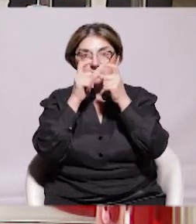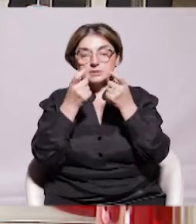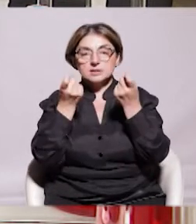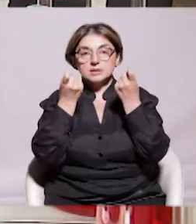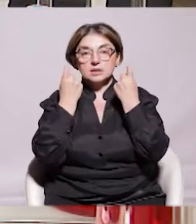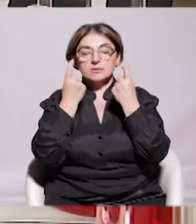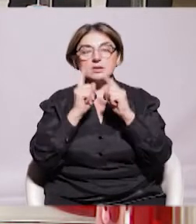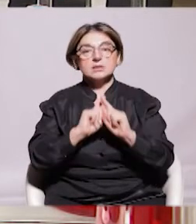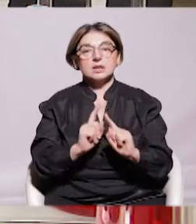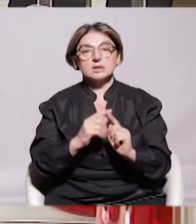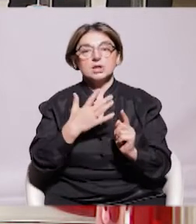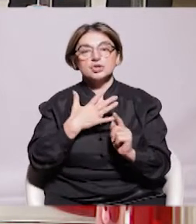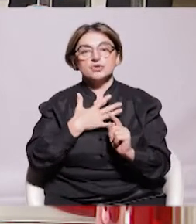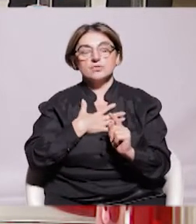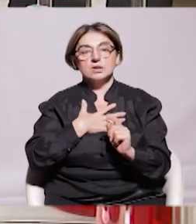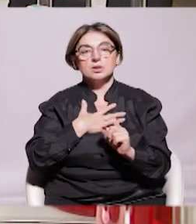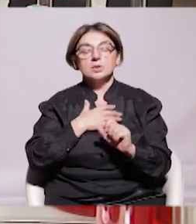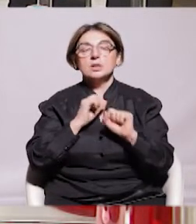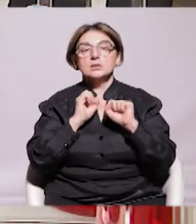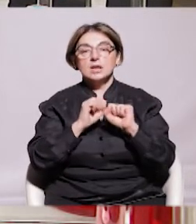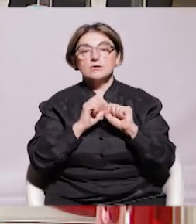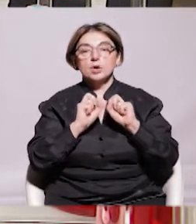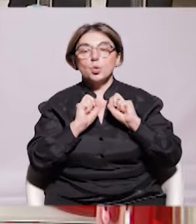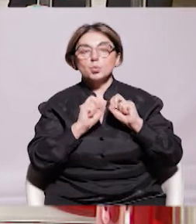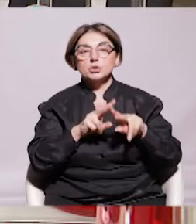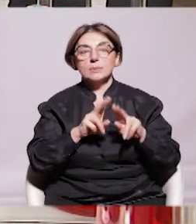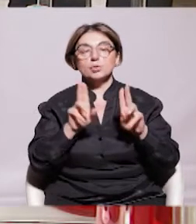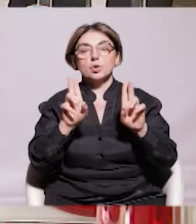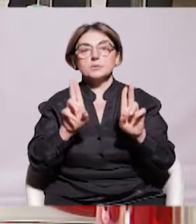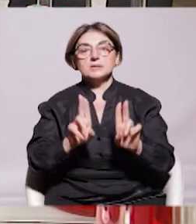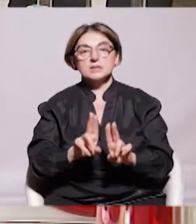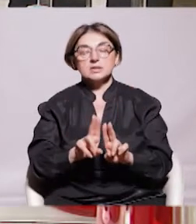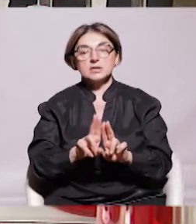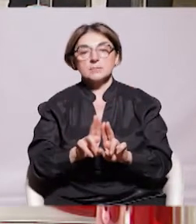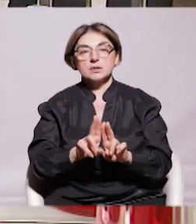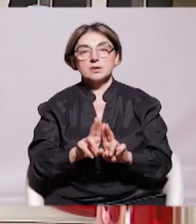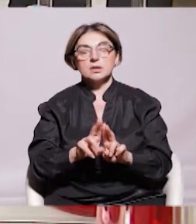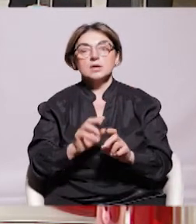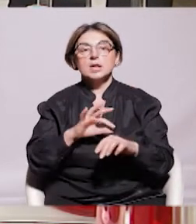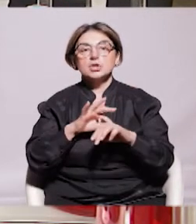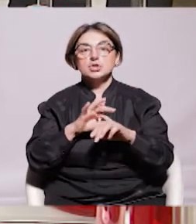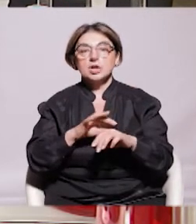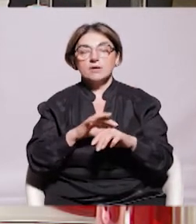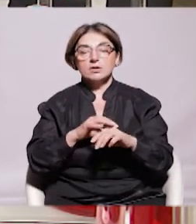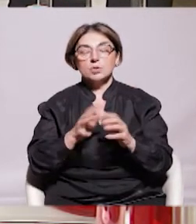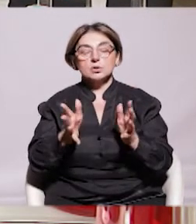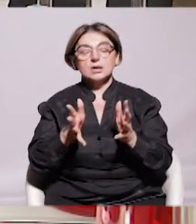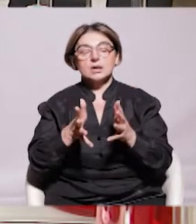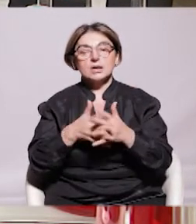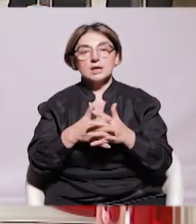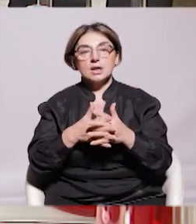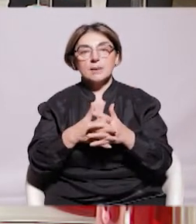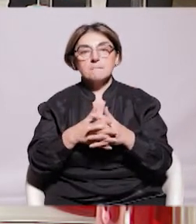გავიკეთებ სათვალეს, რათა ჩვენ დავიცვათ უსაფრთხოების წესები და ჩავატაროთ